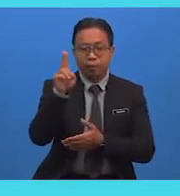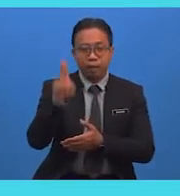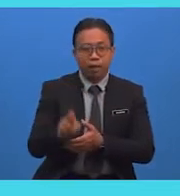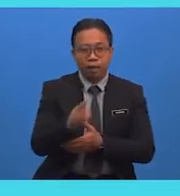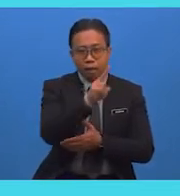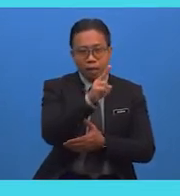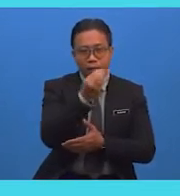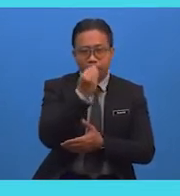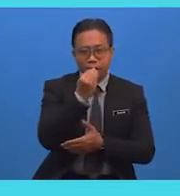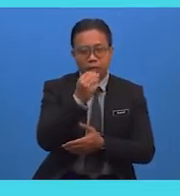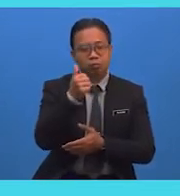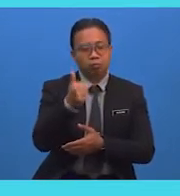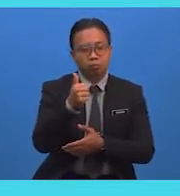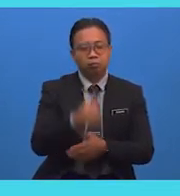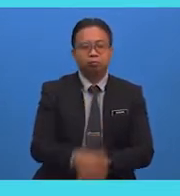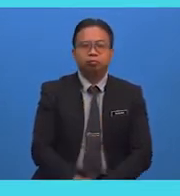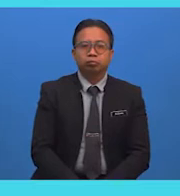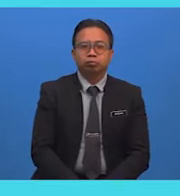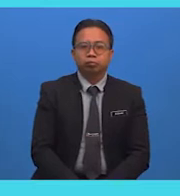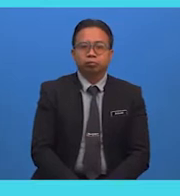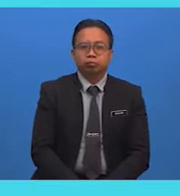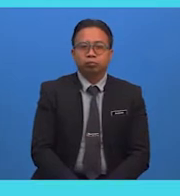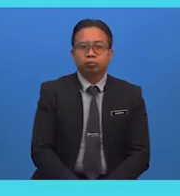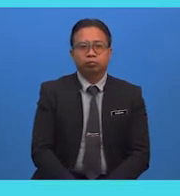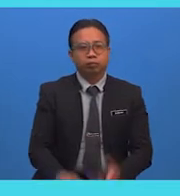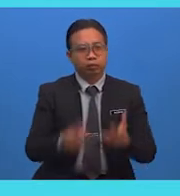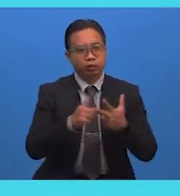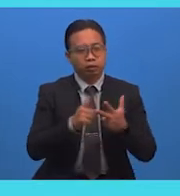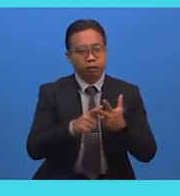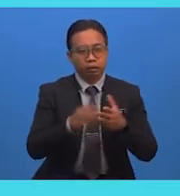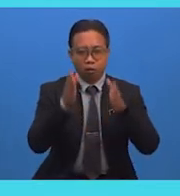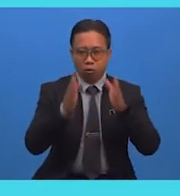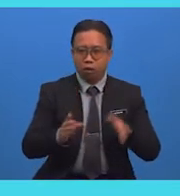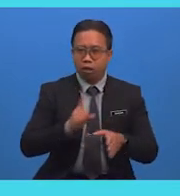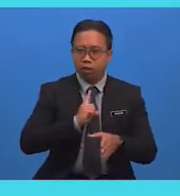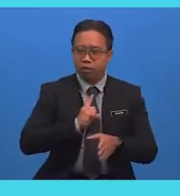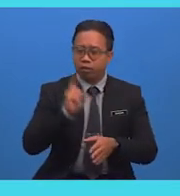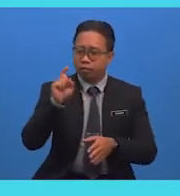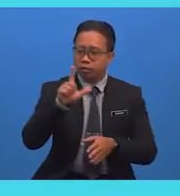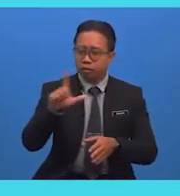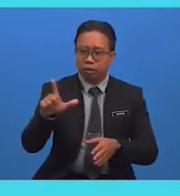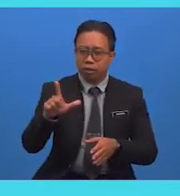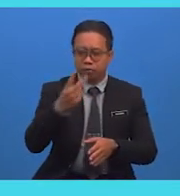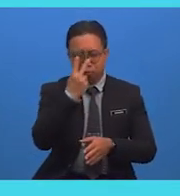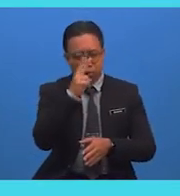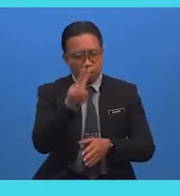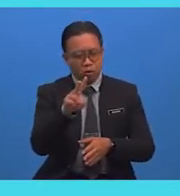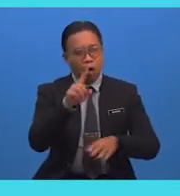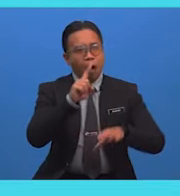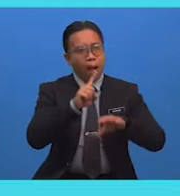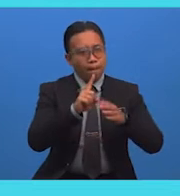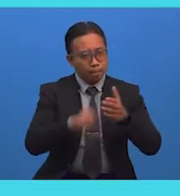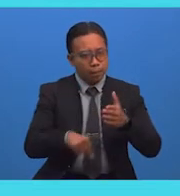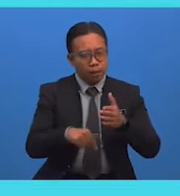sesuatu makanan terjamin. Pengajaran ketiga, umat Islam hendaklah prihatin